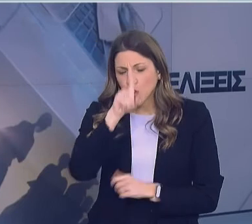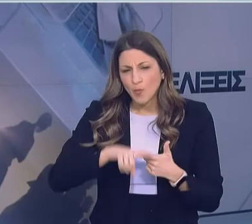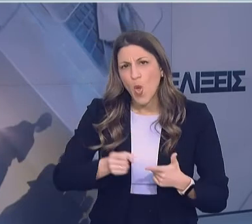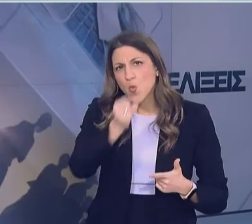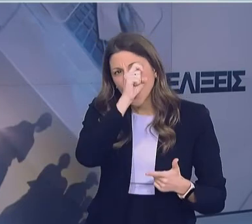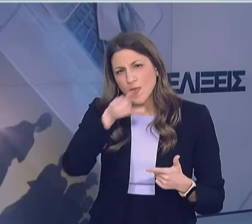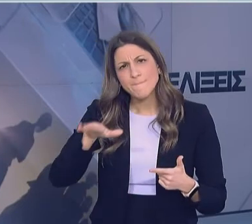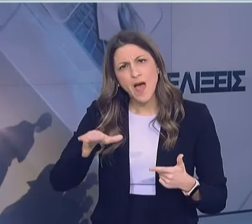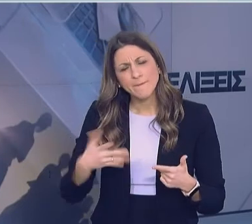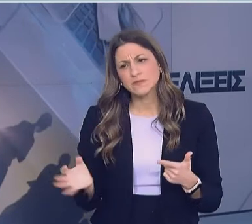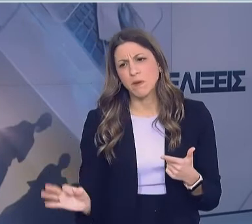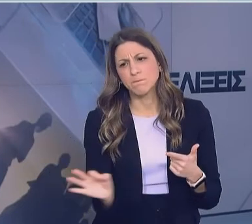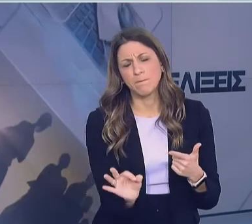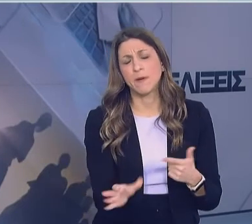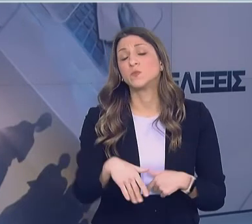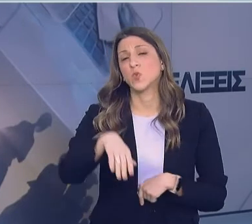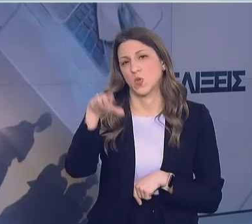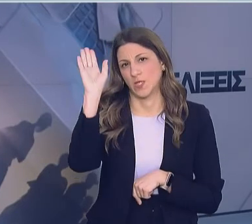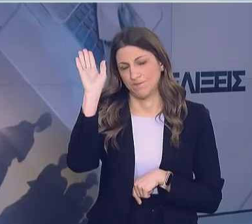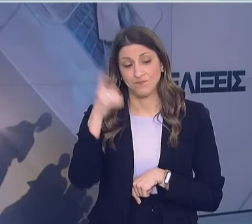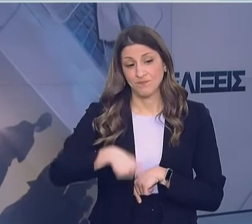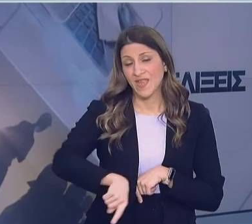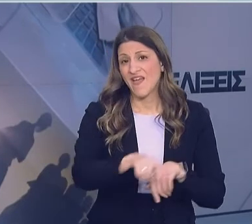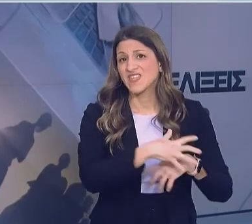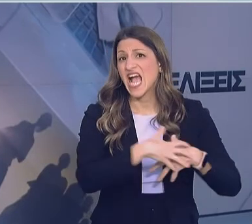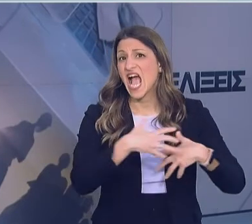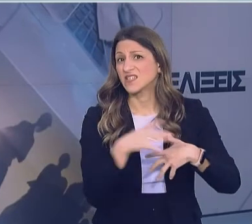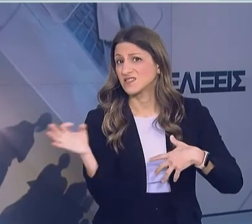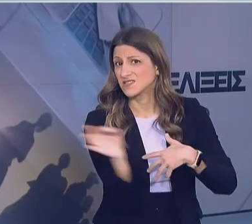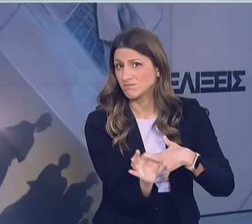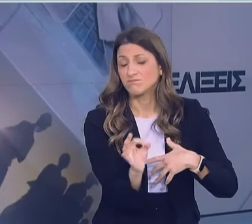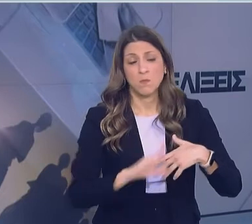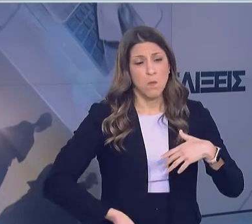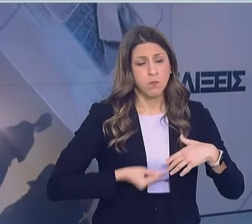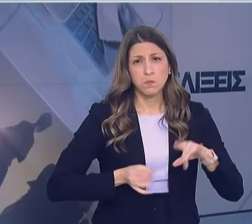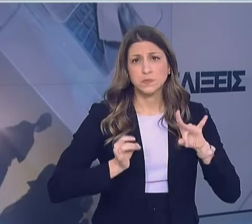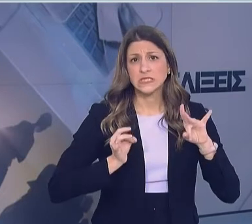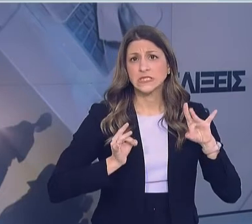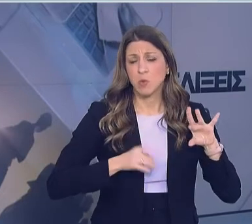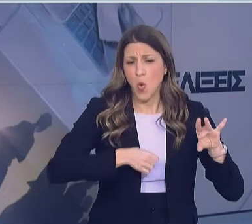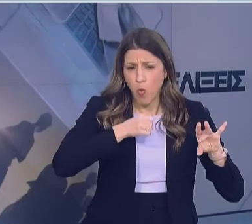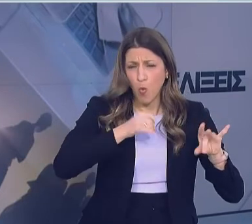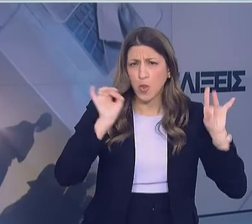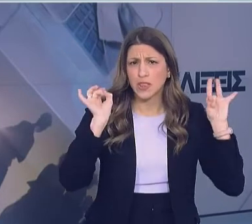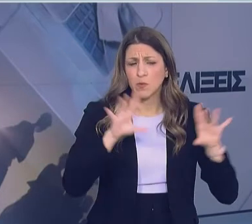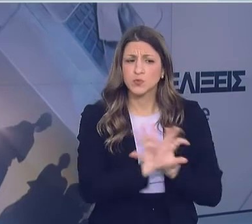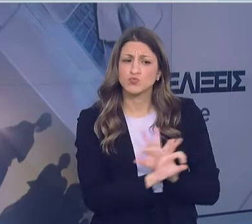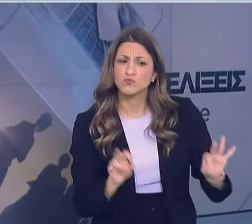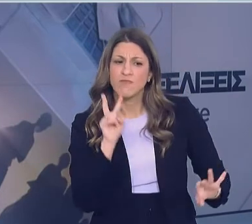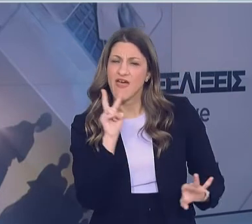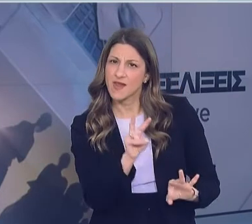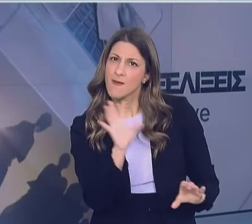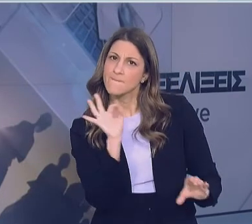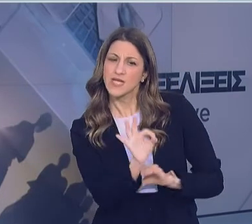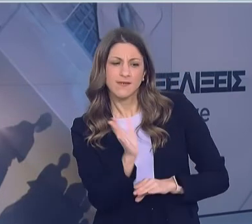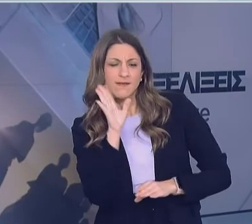και οι πάπιες. Επίσης, καμιά από τις μολυσμένες γάτες σε αυτή τη μελέτη δεν είχε συμπτώματα και δεν υπάρχουν δεδομένα ότι ακόμα και αυτές οι